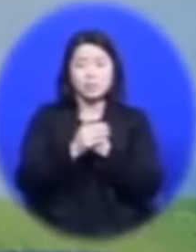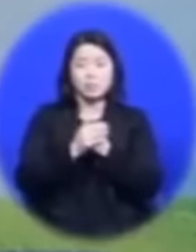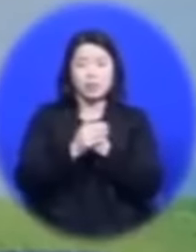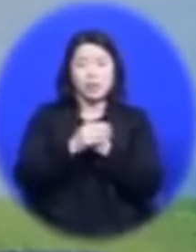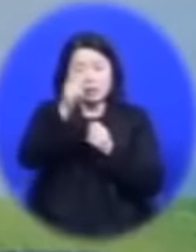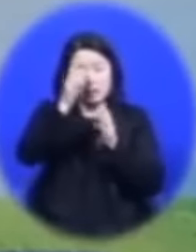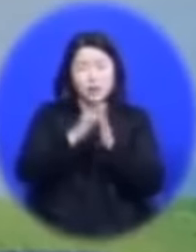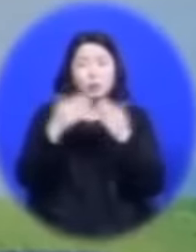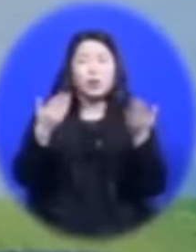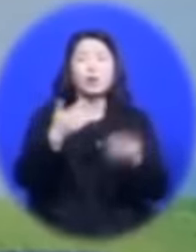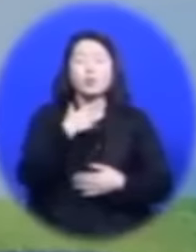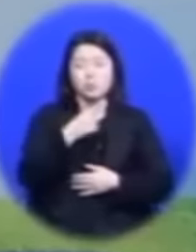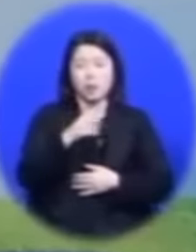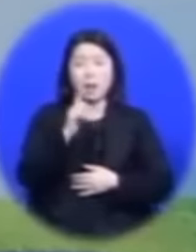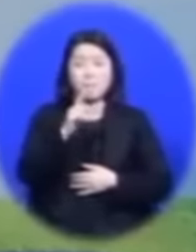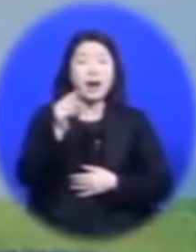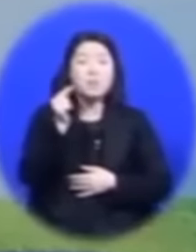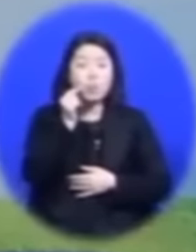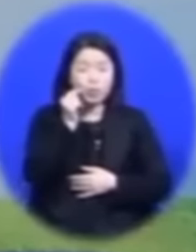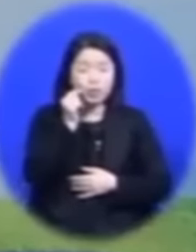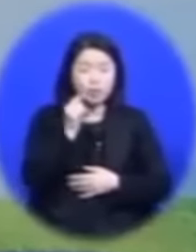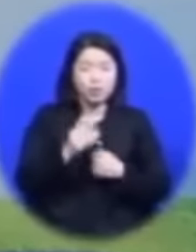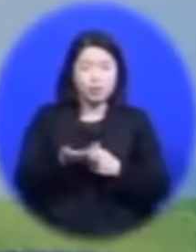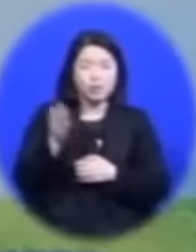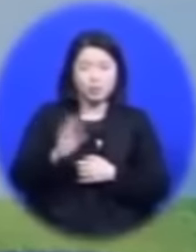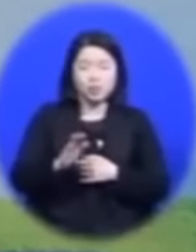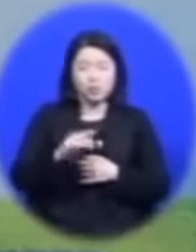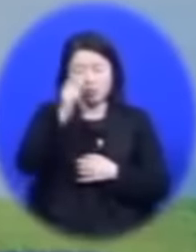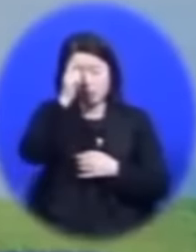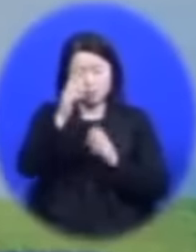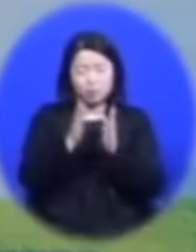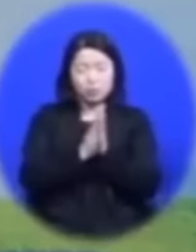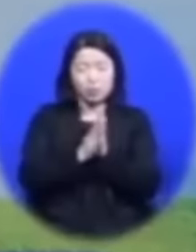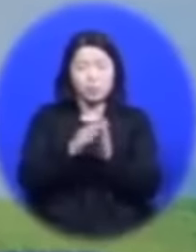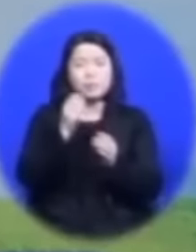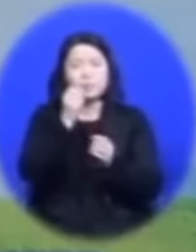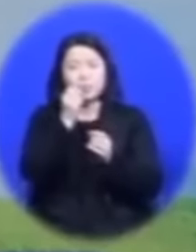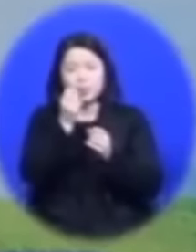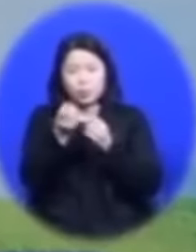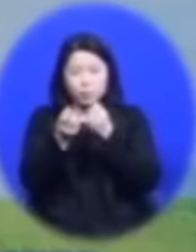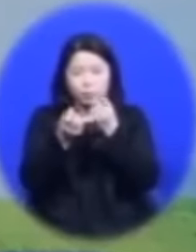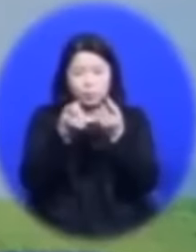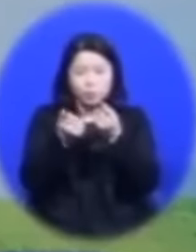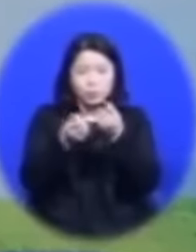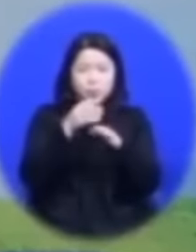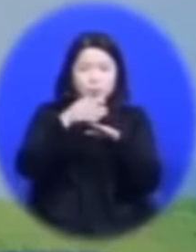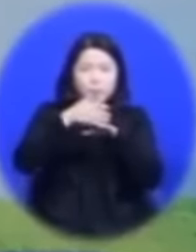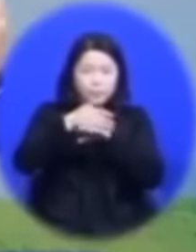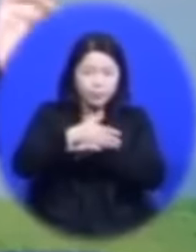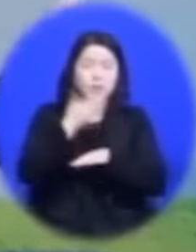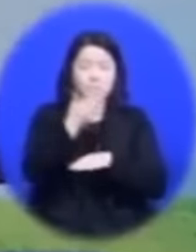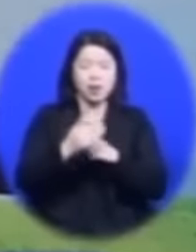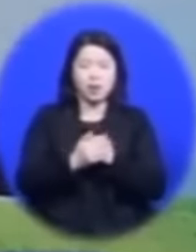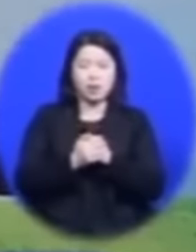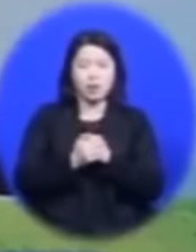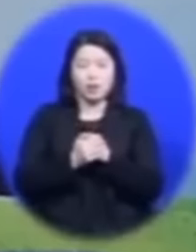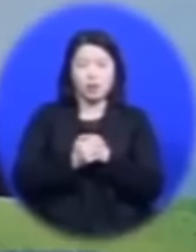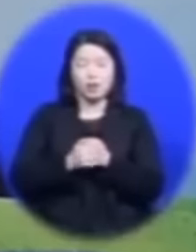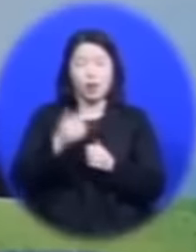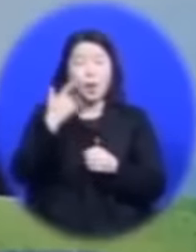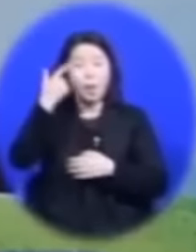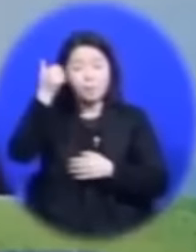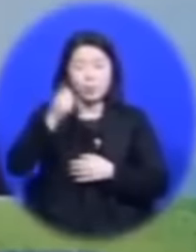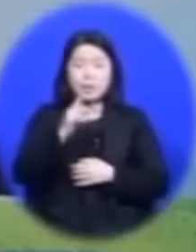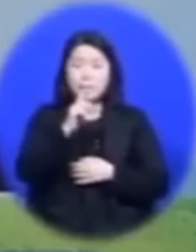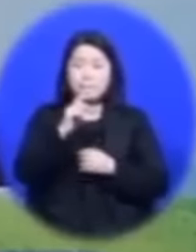분입니다. 그 더듬더듬 기도를 했습니다. 입이 열리기 시작한 거죠. 목사님 말문이 터졌다는